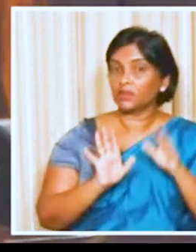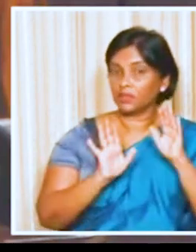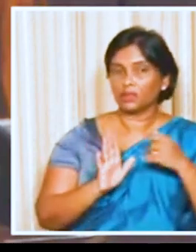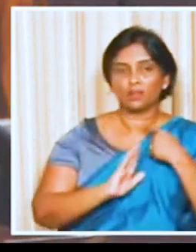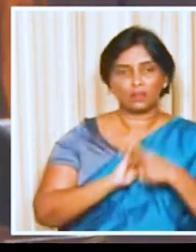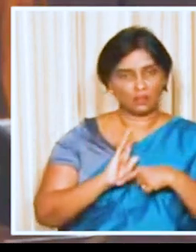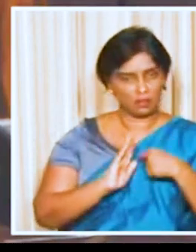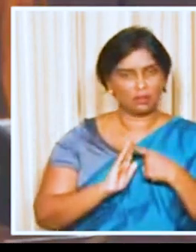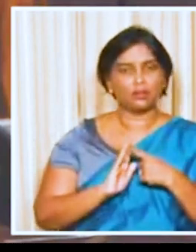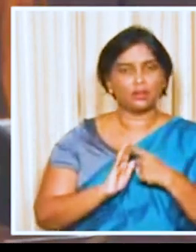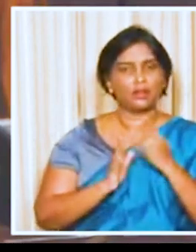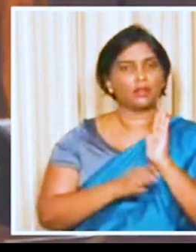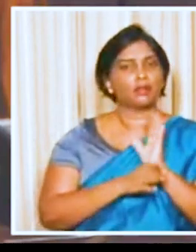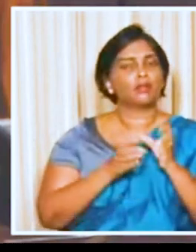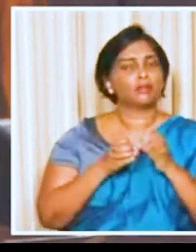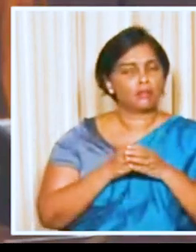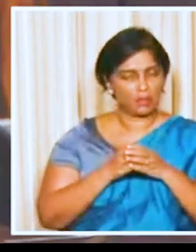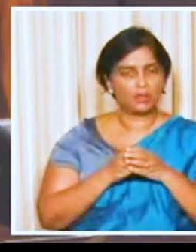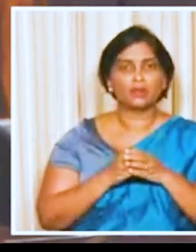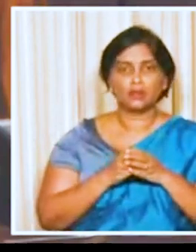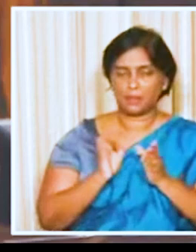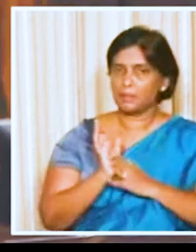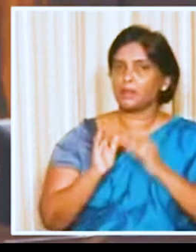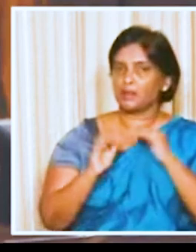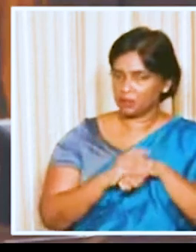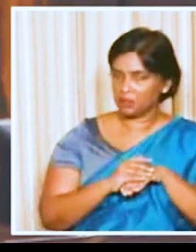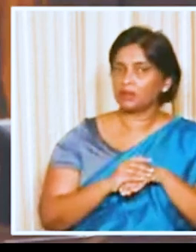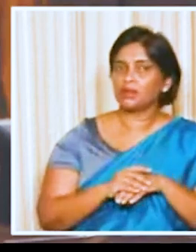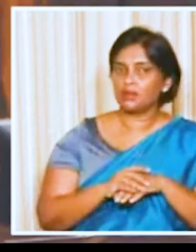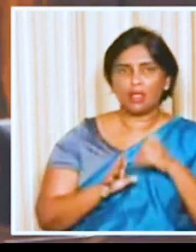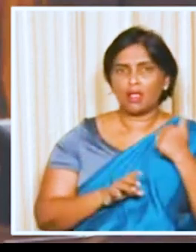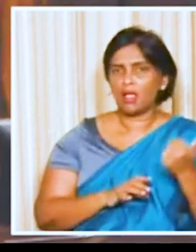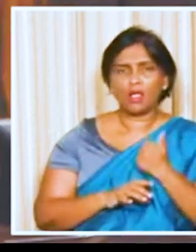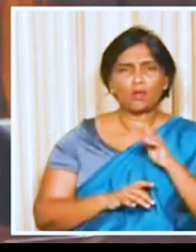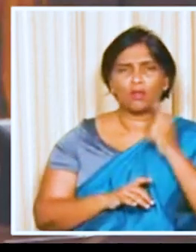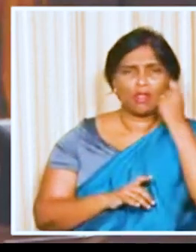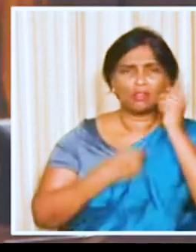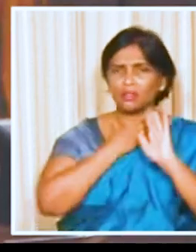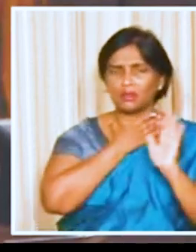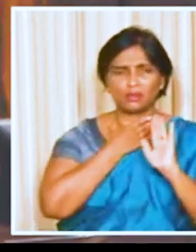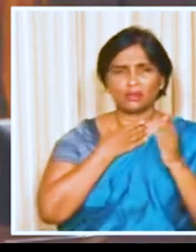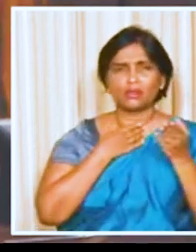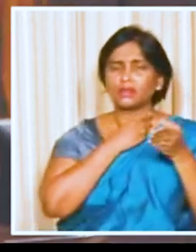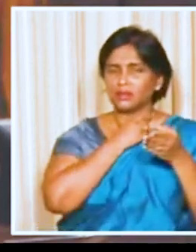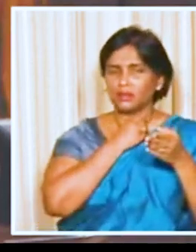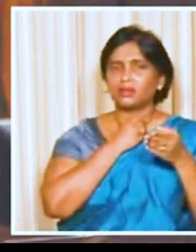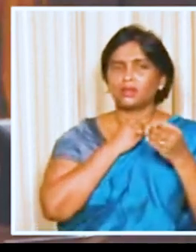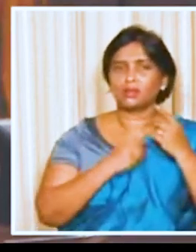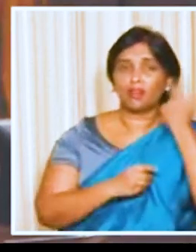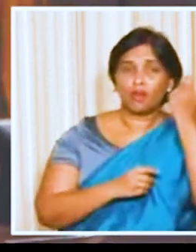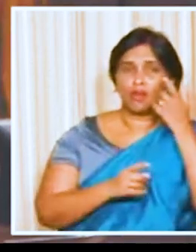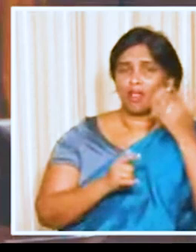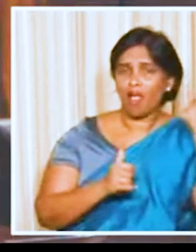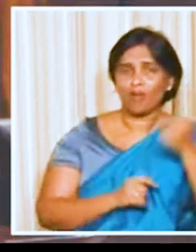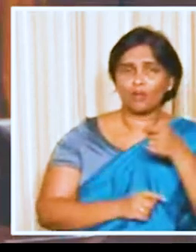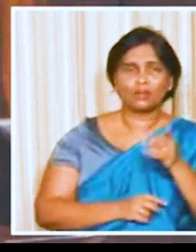இருந்தேன்றது அனைவருக்கும் தெரிந்த ஒரு விடயம். இது புதிதாக இவர் ஏதோ ஒரு விஞ்ஞானி போல கண்டுபிடித்த ஒரு விடயமாகவோ இல்லை என்றால் நான் கண்டியிலே என்னுடைய பாடசாலையை